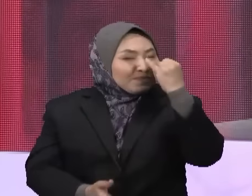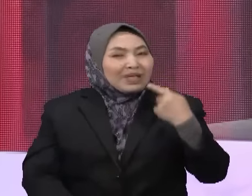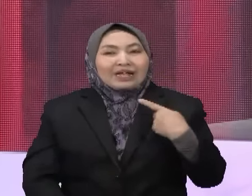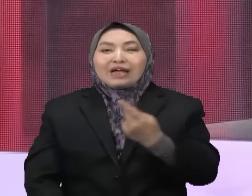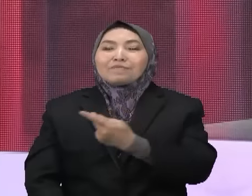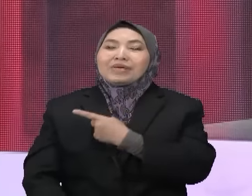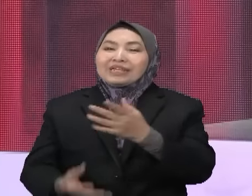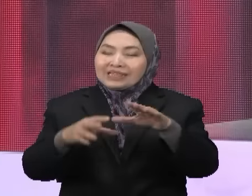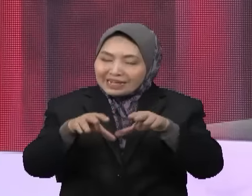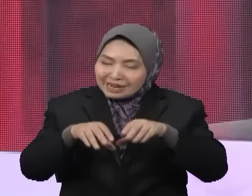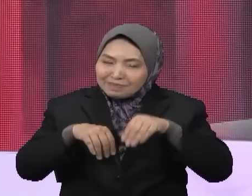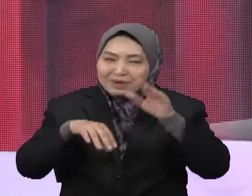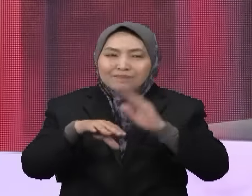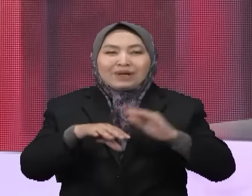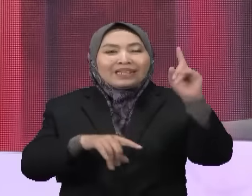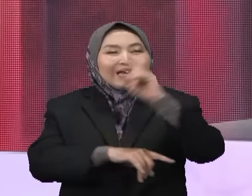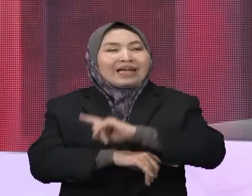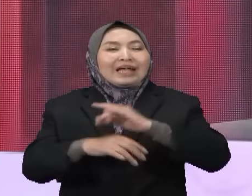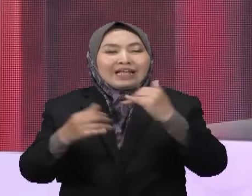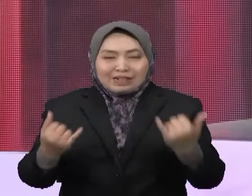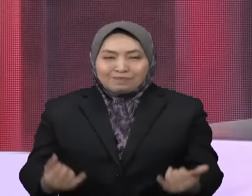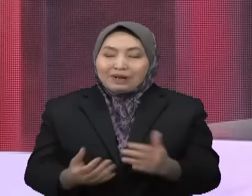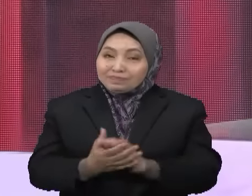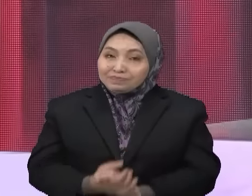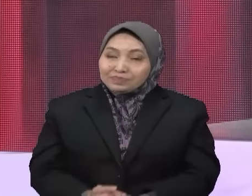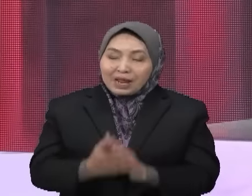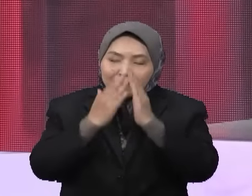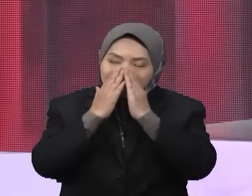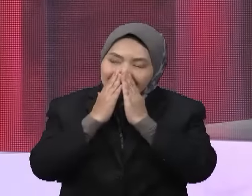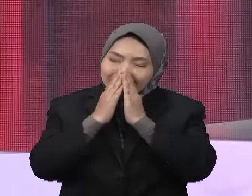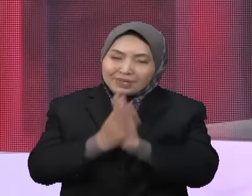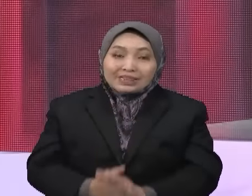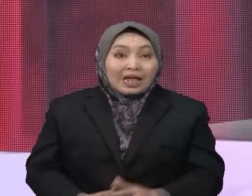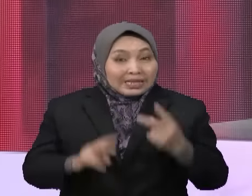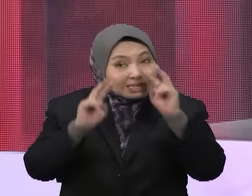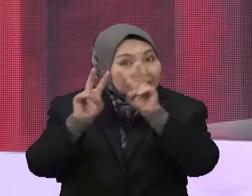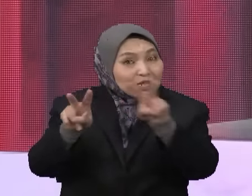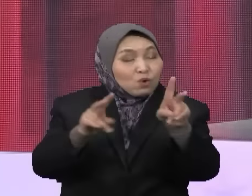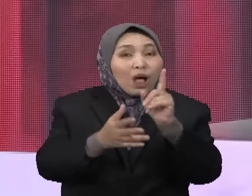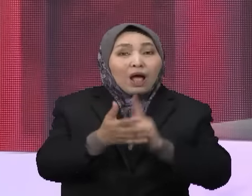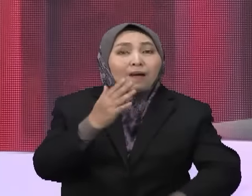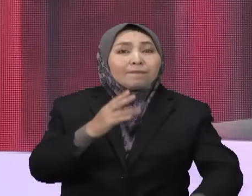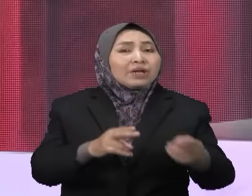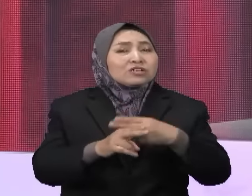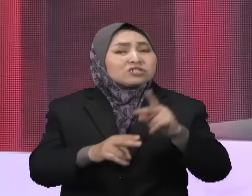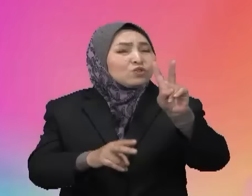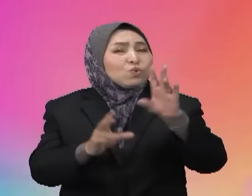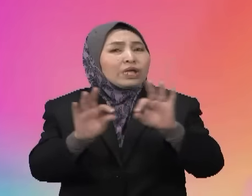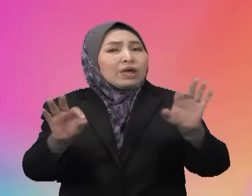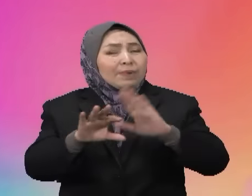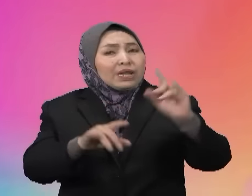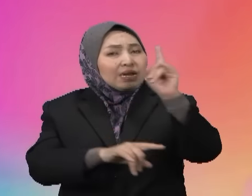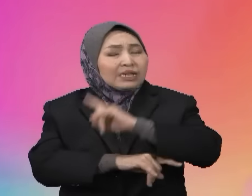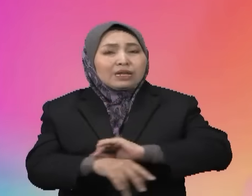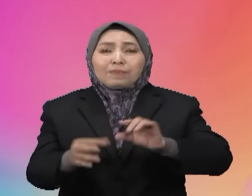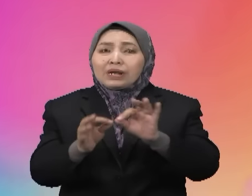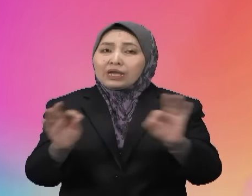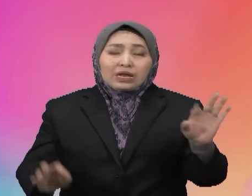'alimul hakim rabbi zidni 'ilma amin ya rabbal alamin. Kita saksikan apakah ringkasan bagi dua ayat pada hari ini. Pada ayat